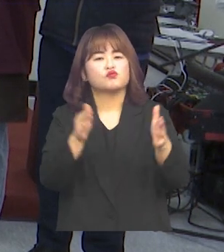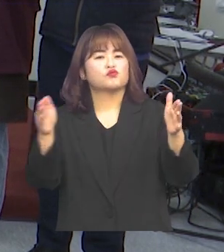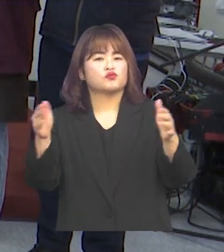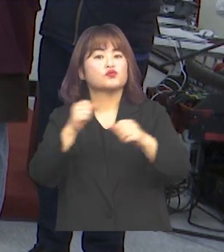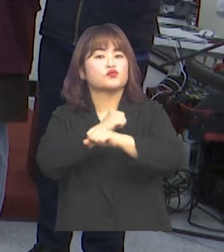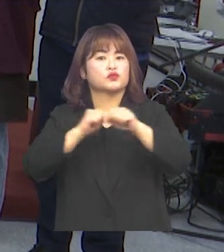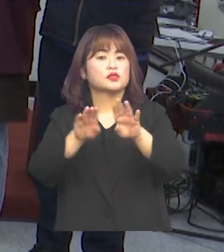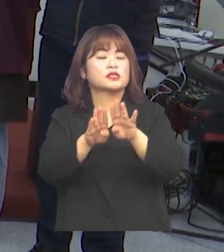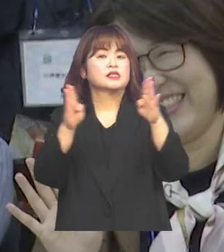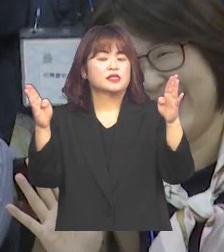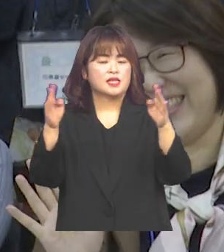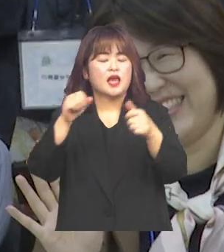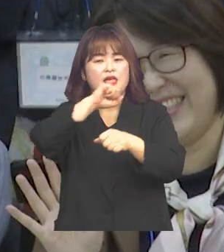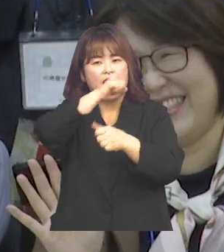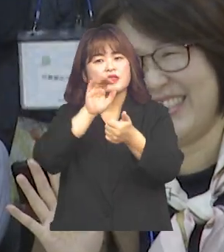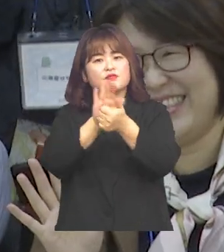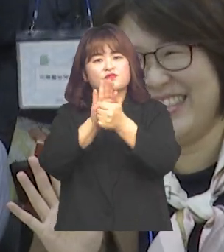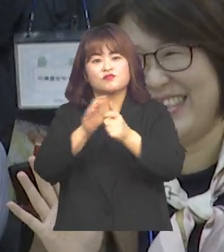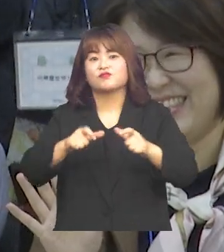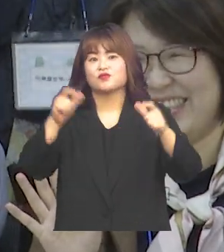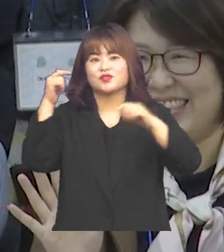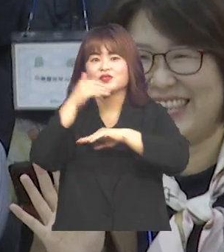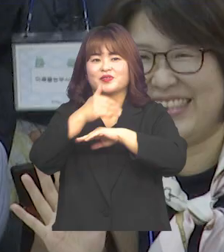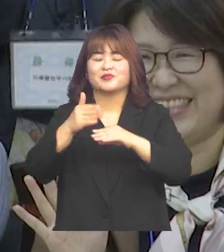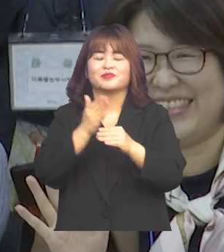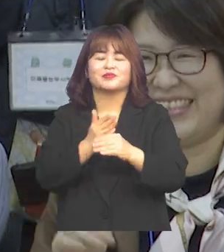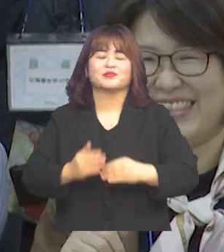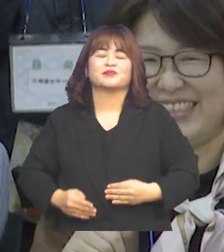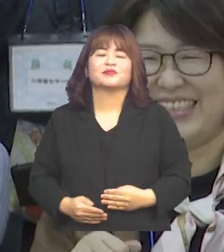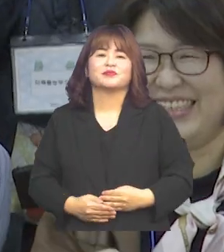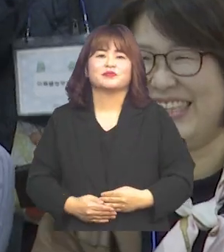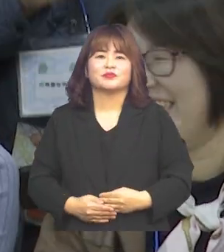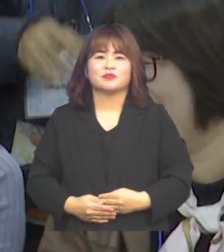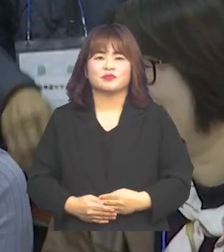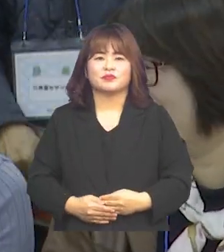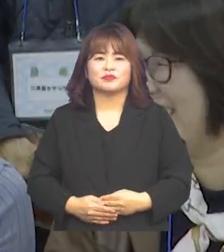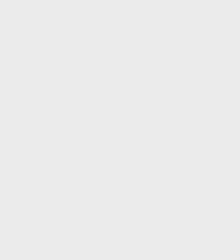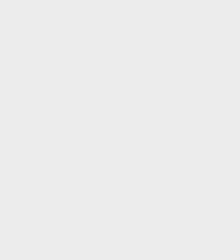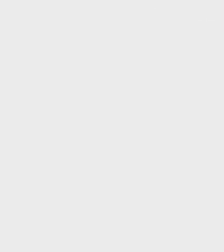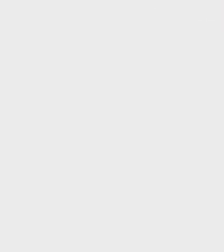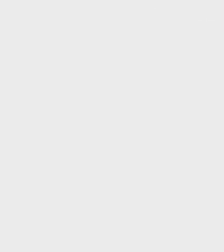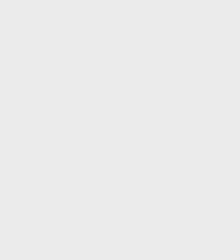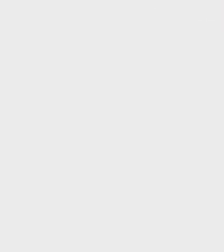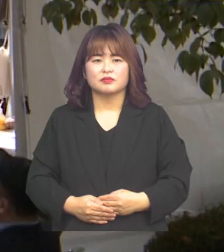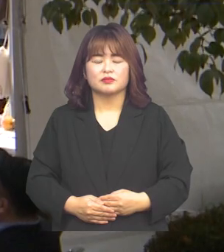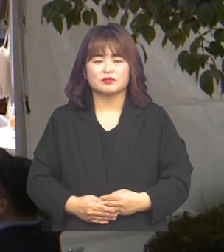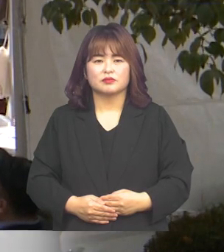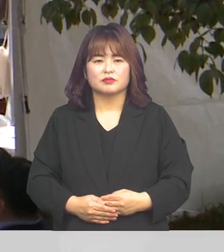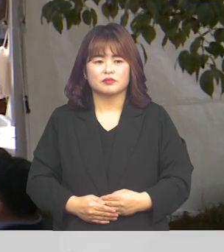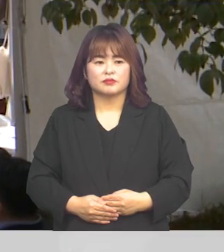개관했으며 예산과 지원을 점차 확대해 나갈 방침입니다.